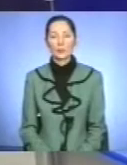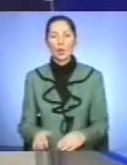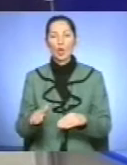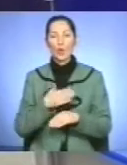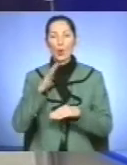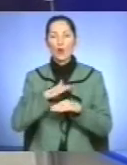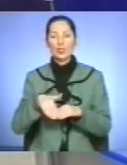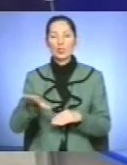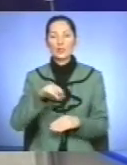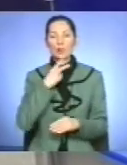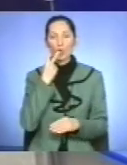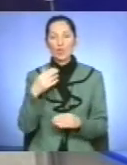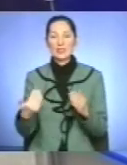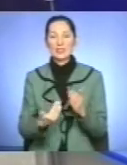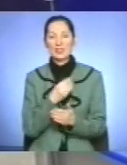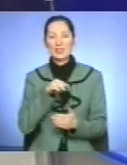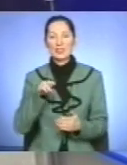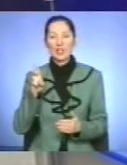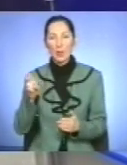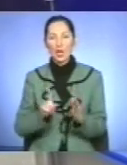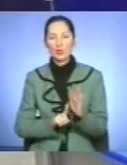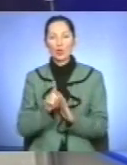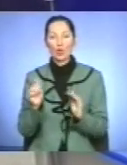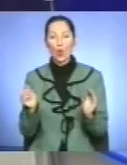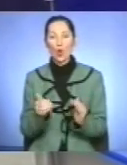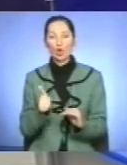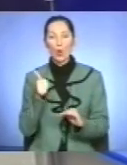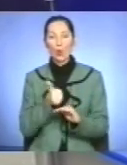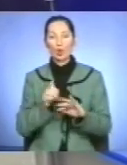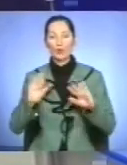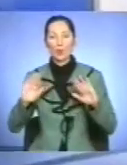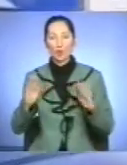Доброго вечора усім, хто дивиться «Вісті ТТБ». Спочатку коротко про головні події.